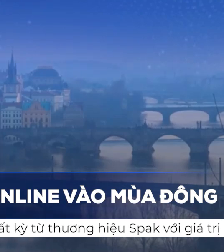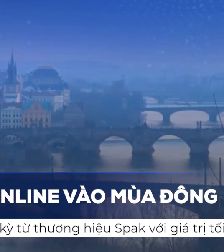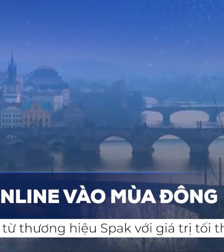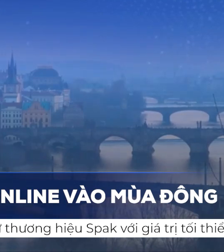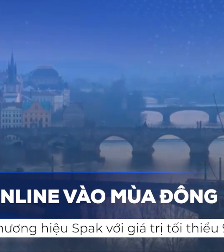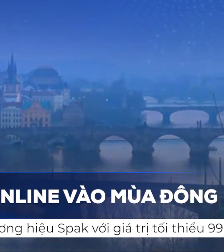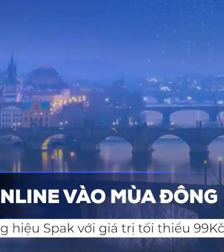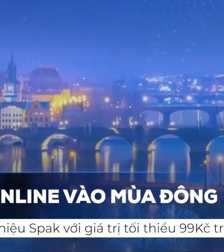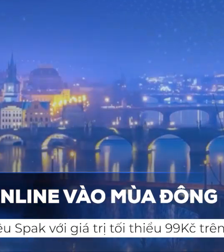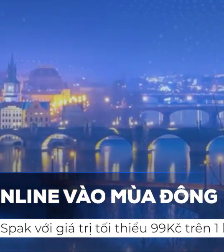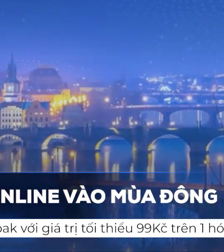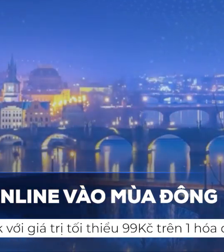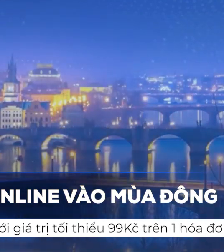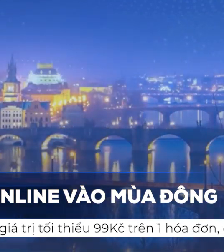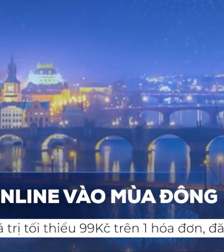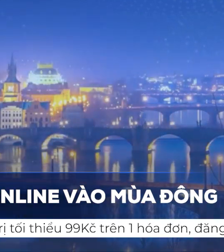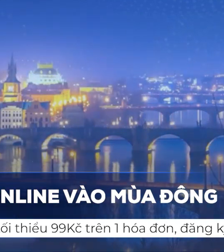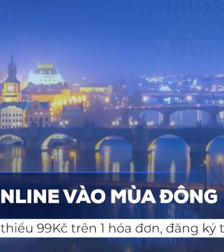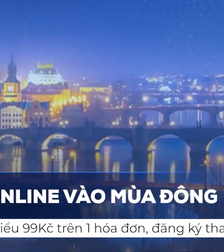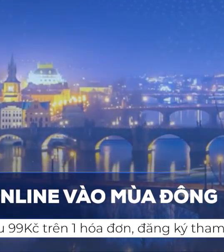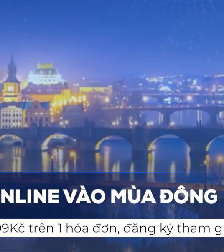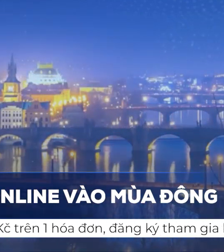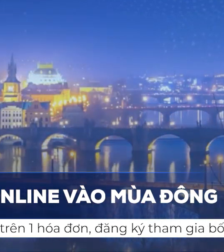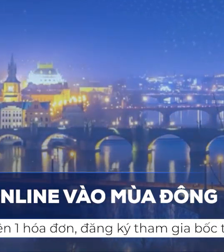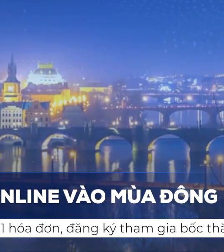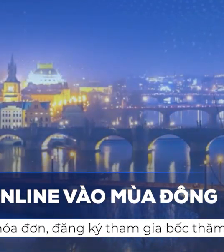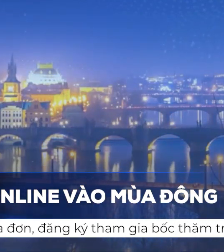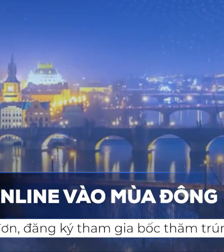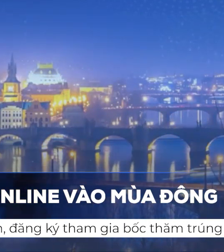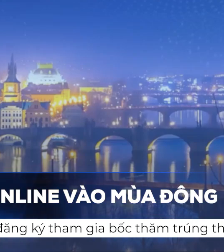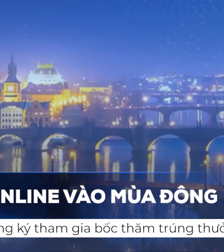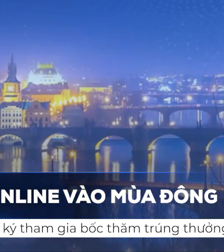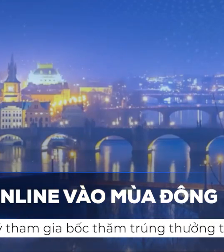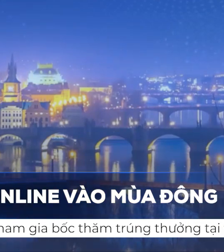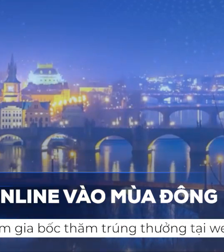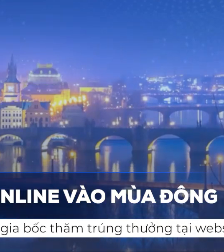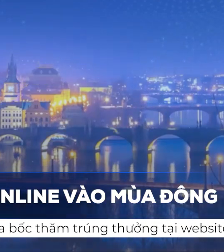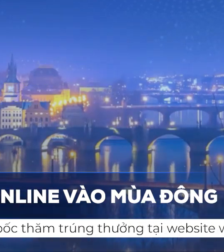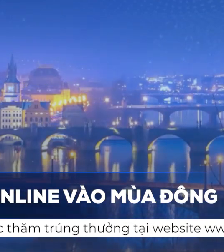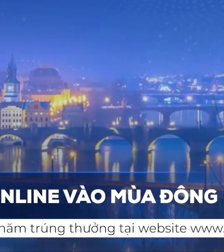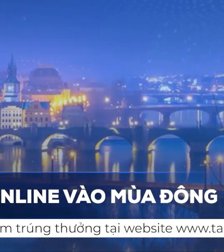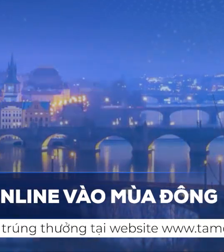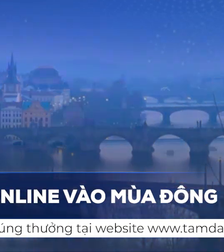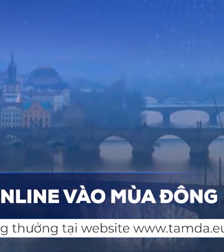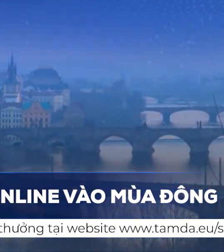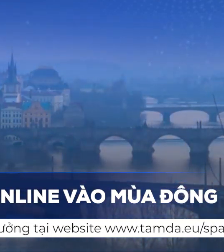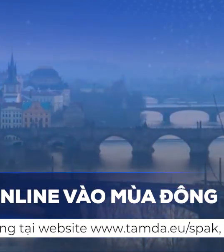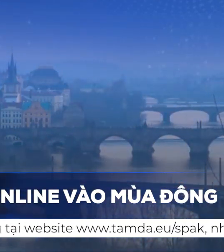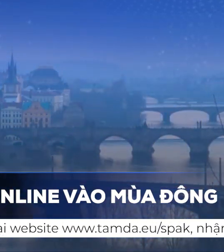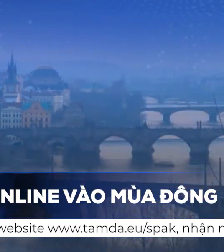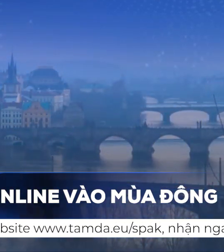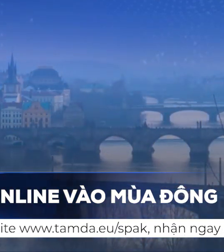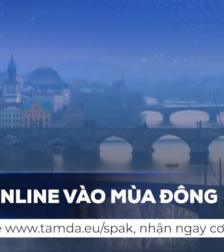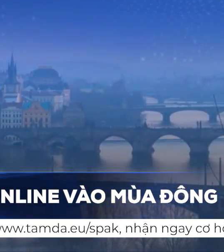trực tuyến trở lại như vào thời gian bị ảnh hưởng bởi dịch bệnh covid-19 nguyên nhân không có gì đáng ngạc nhiên là do giá năng lượng tăng cao